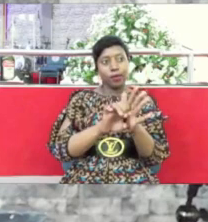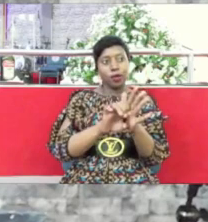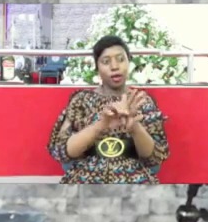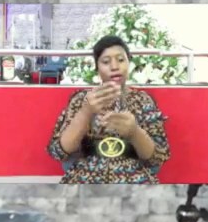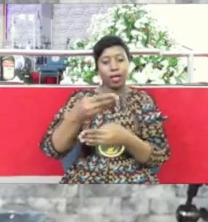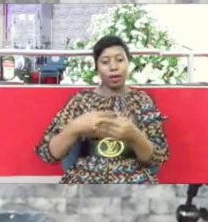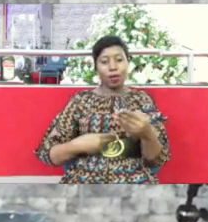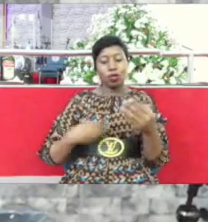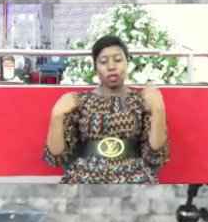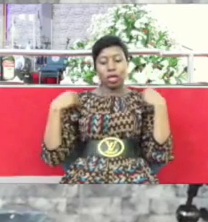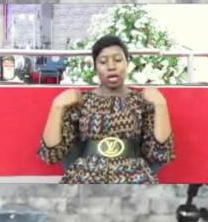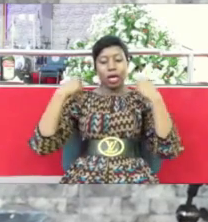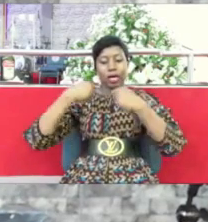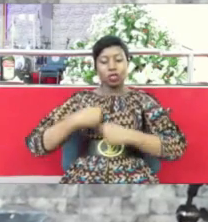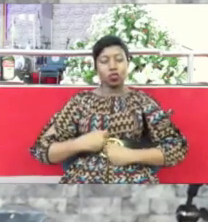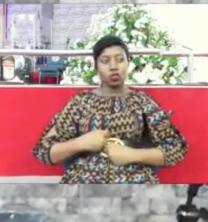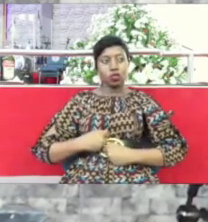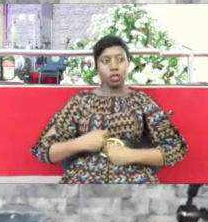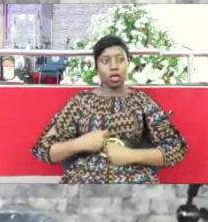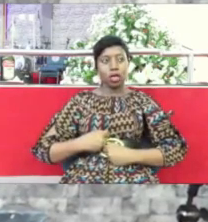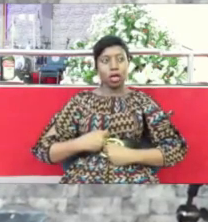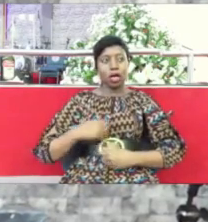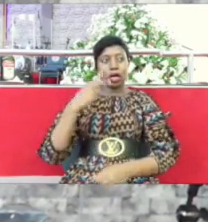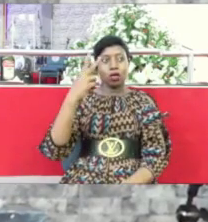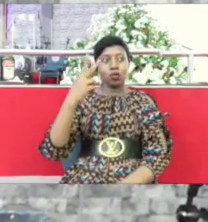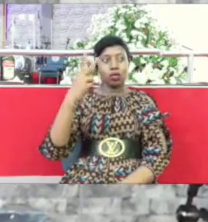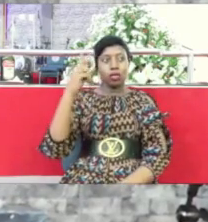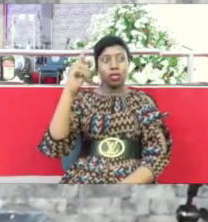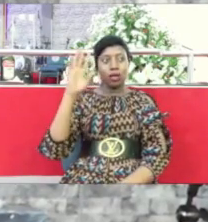25. Now they tell you 35. Sasa imeenda 35.